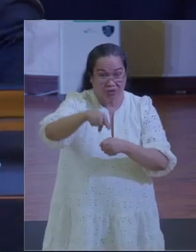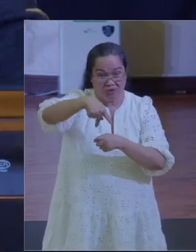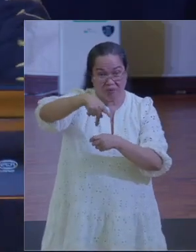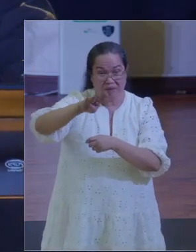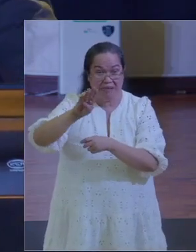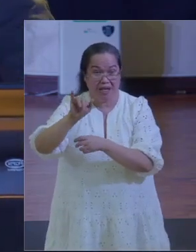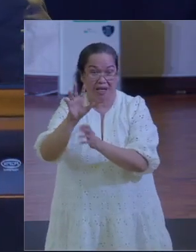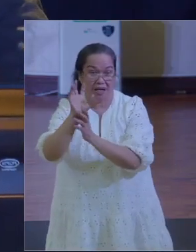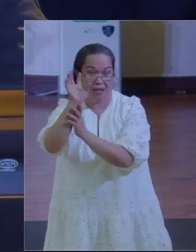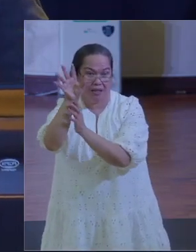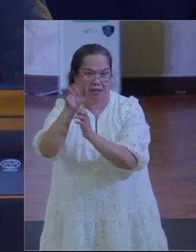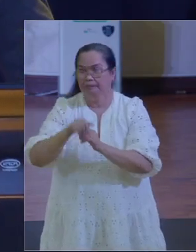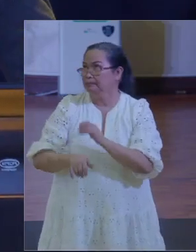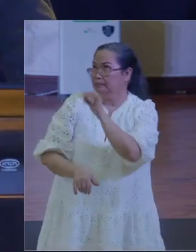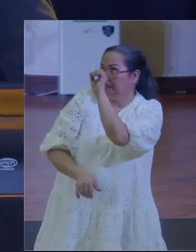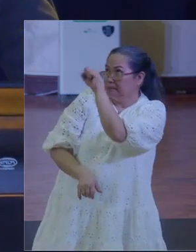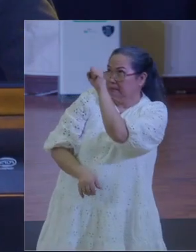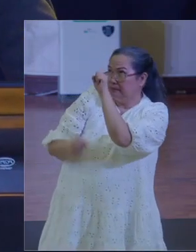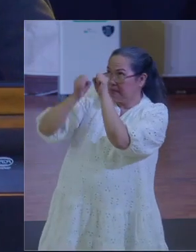contract mo. Yes, sir. Yes, sir.